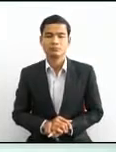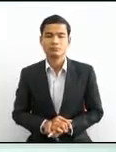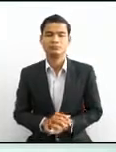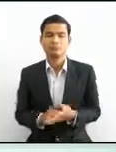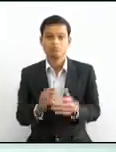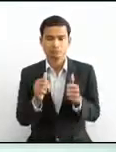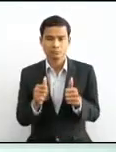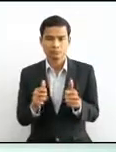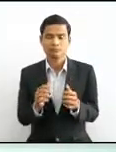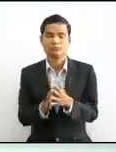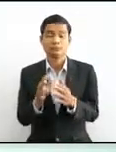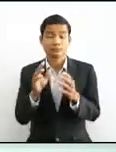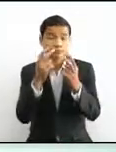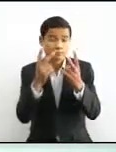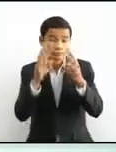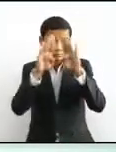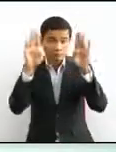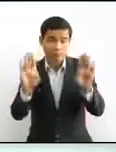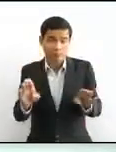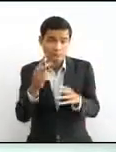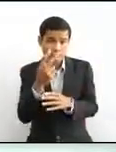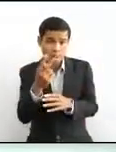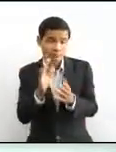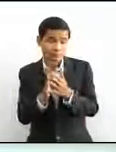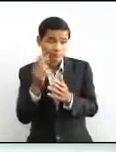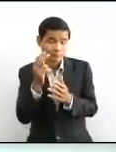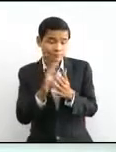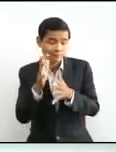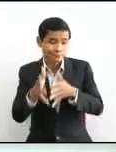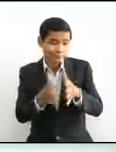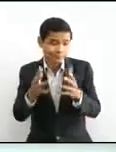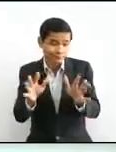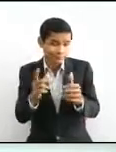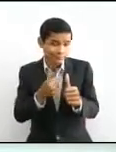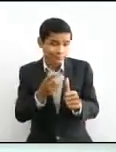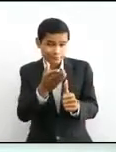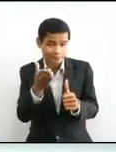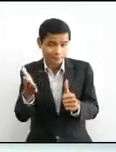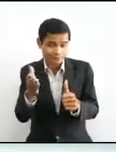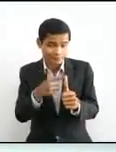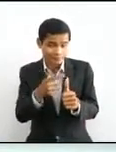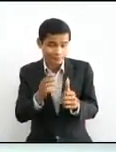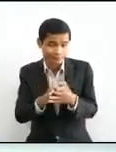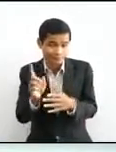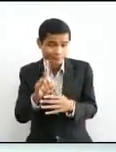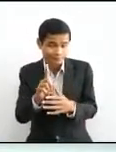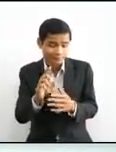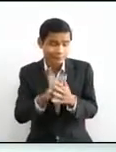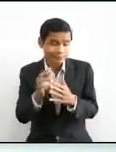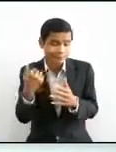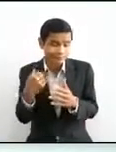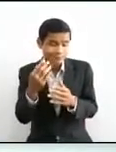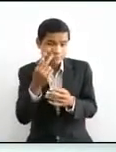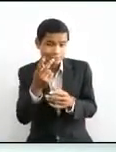cha khi chiên lược đặc hiện đấy con còn khla ban lui án rồi nè ná ăn ban môn kỳ hay nè ná chơi ăn khla mới ta